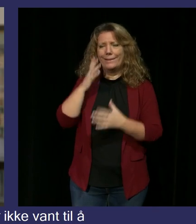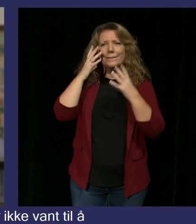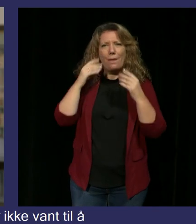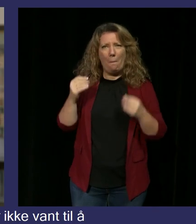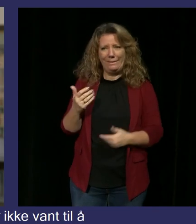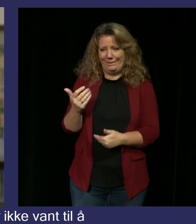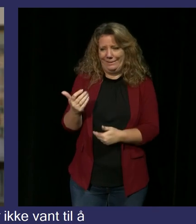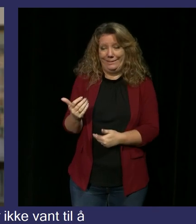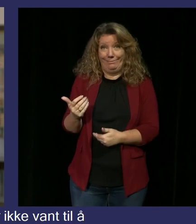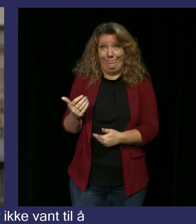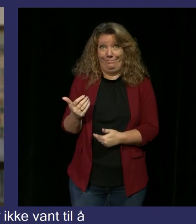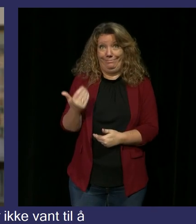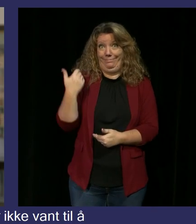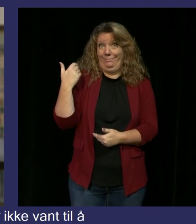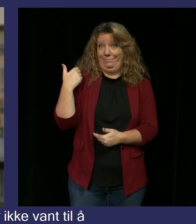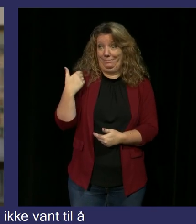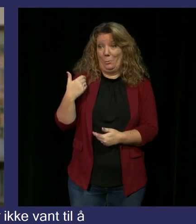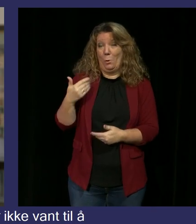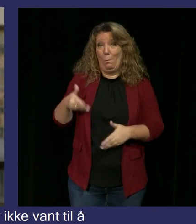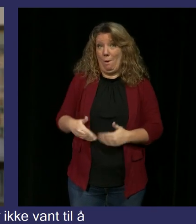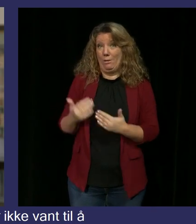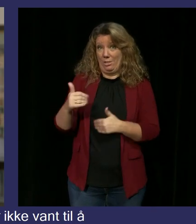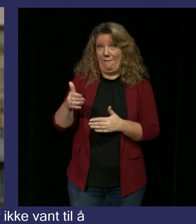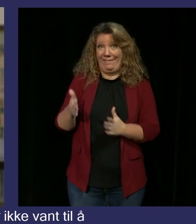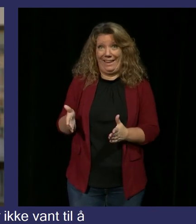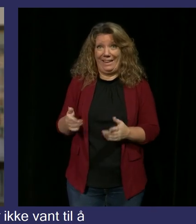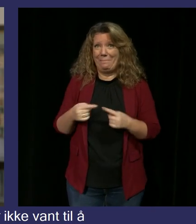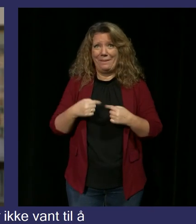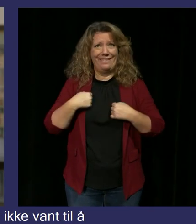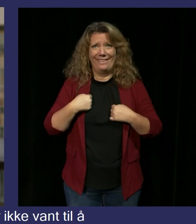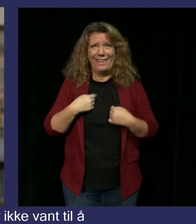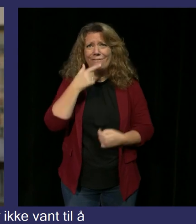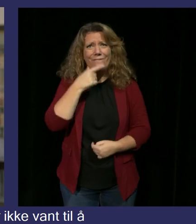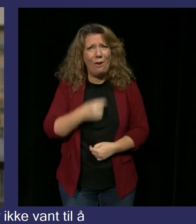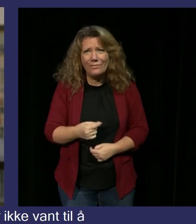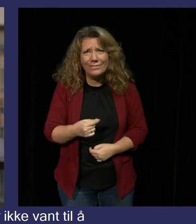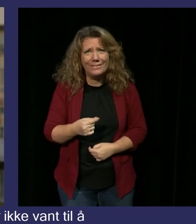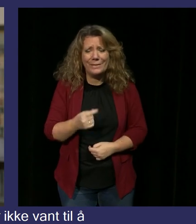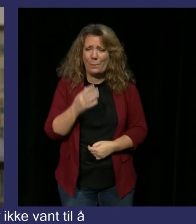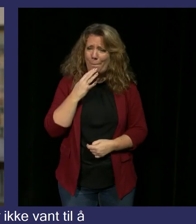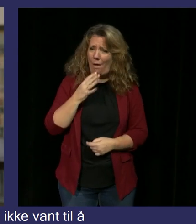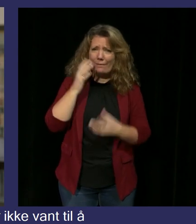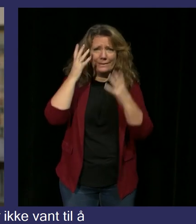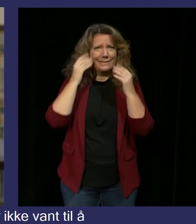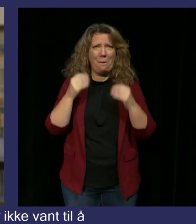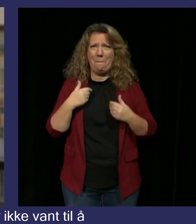på barselavdelingen. Men jeg var jo ikke vant til å snakke samisk. Og